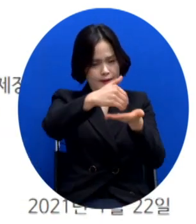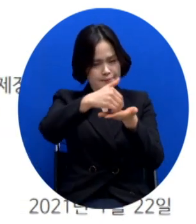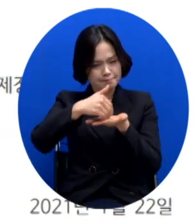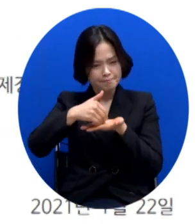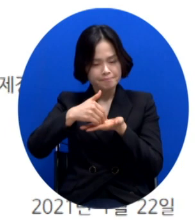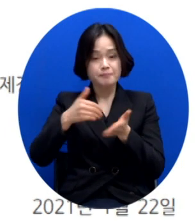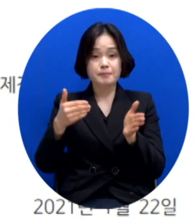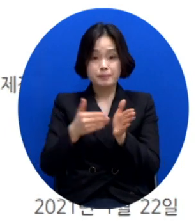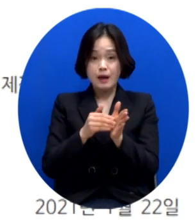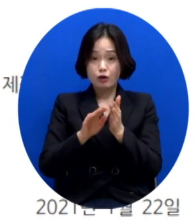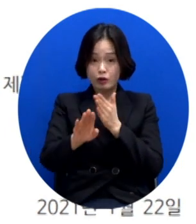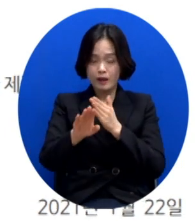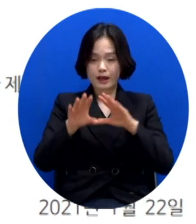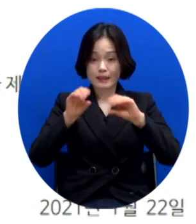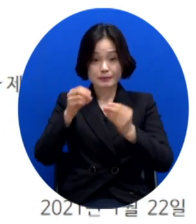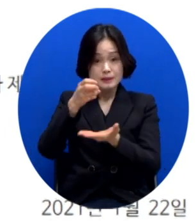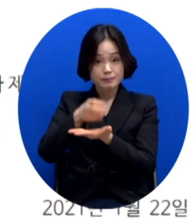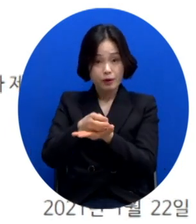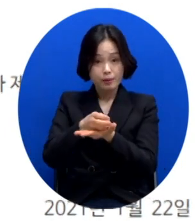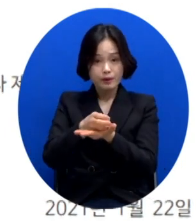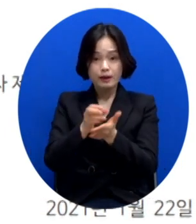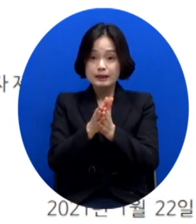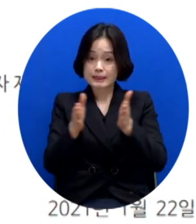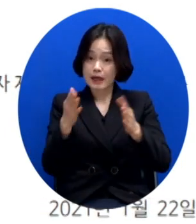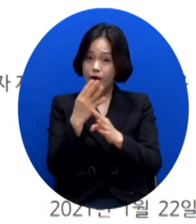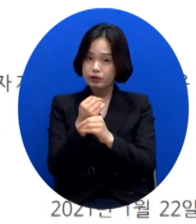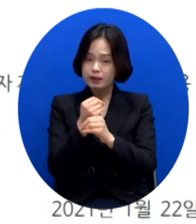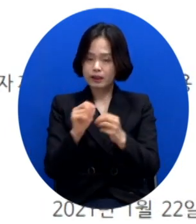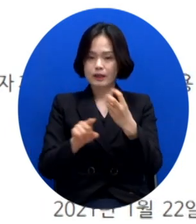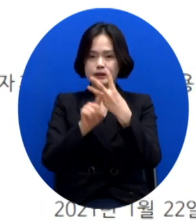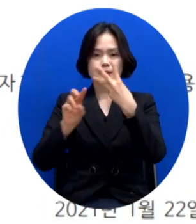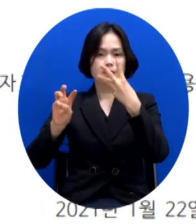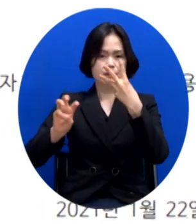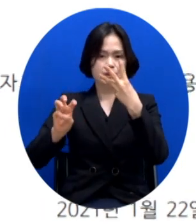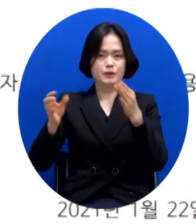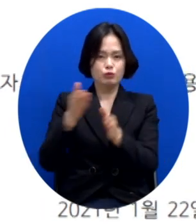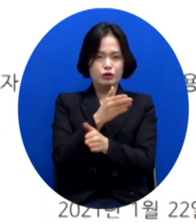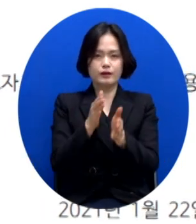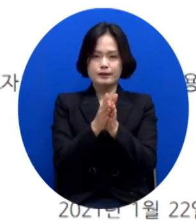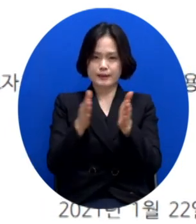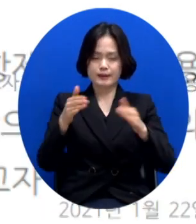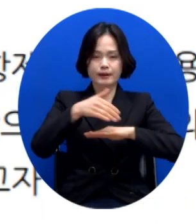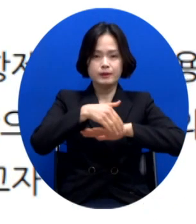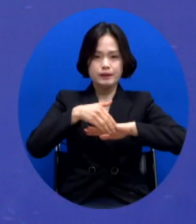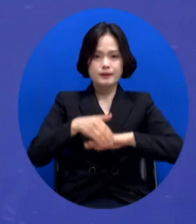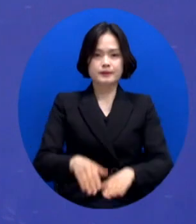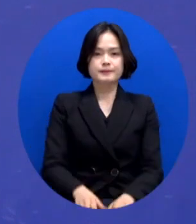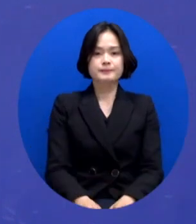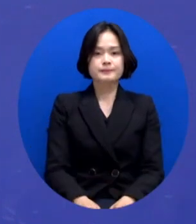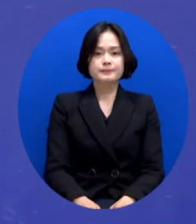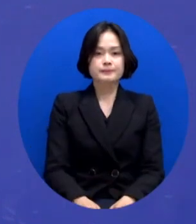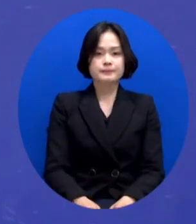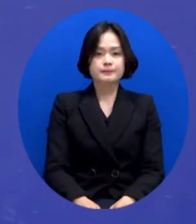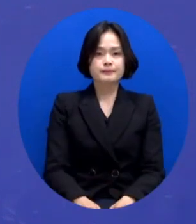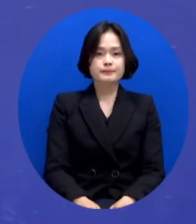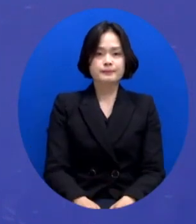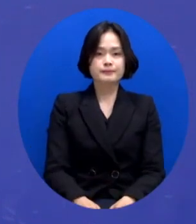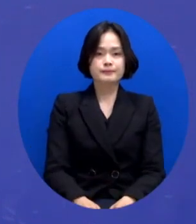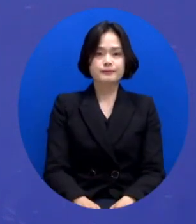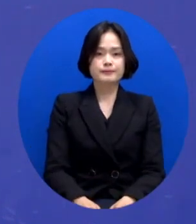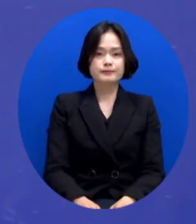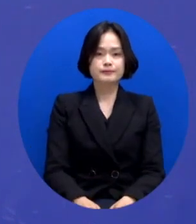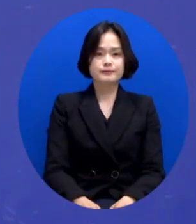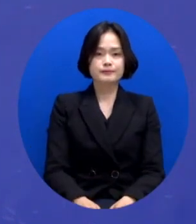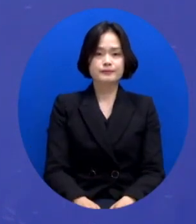대북전단 금지법이 시행되는 3월 30일부터 적용할 계획입니다 47회